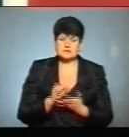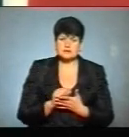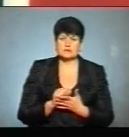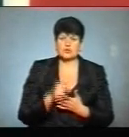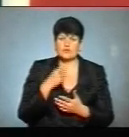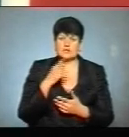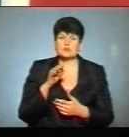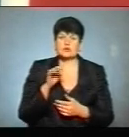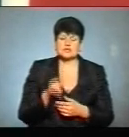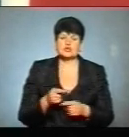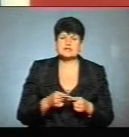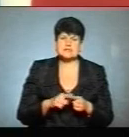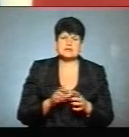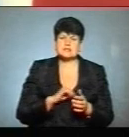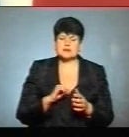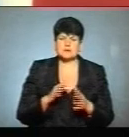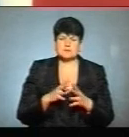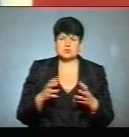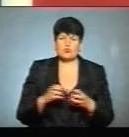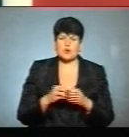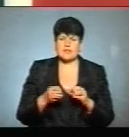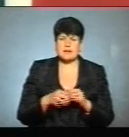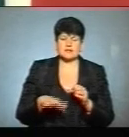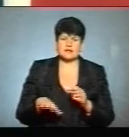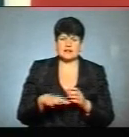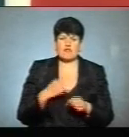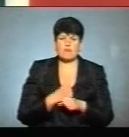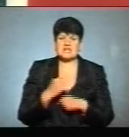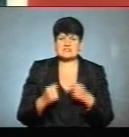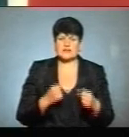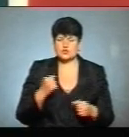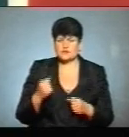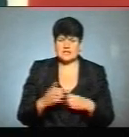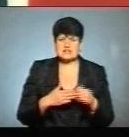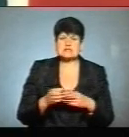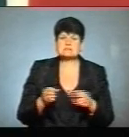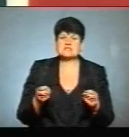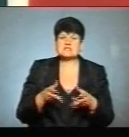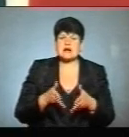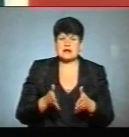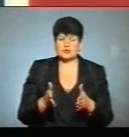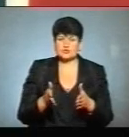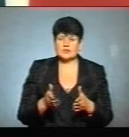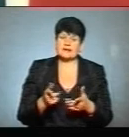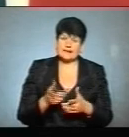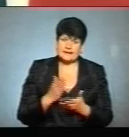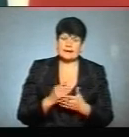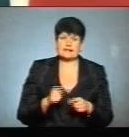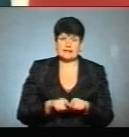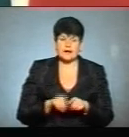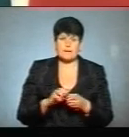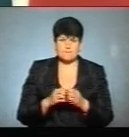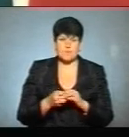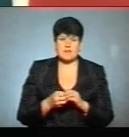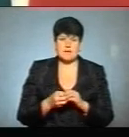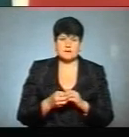зазначали про те, що це найбільш проблемна ділянка у працевлаштуванні, зокрема за спеціальністю. Чи є така проблема на цей